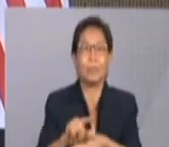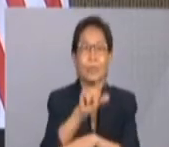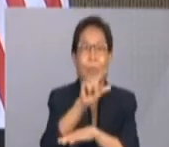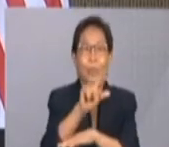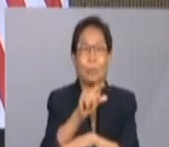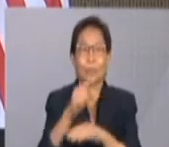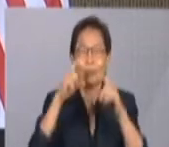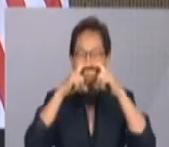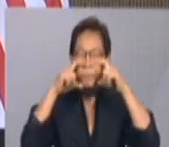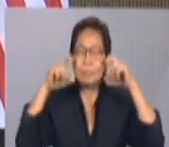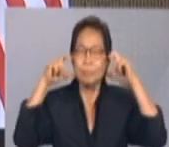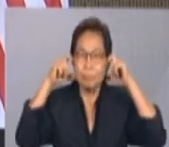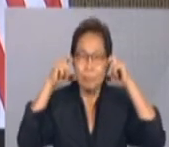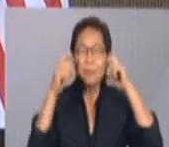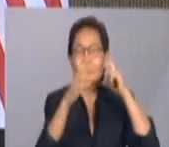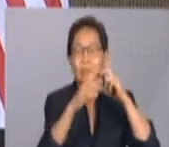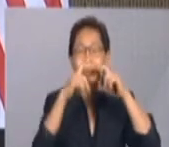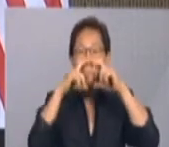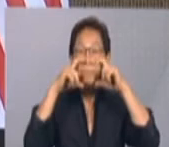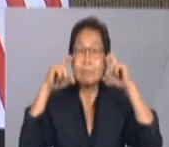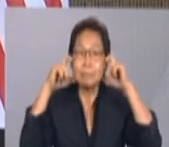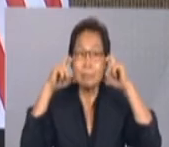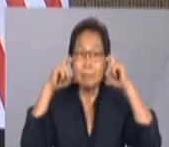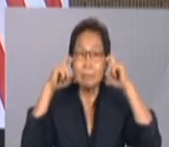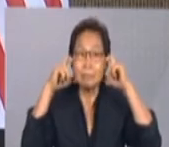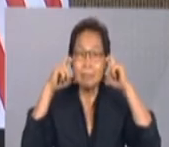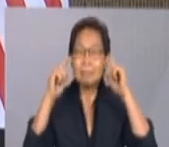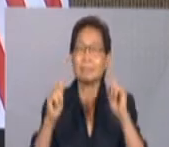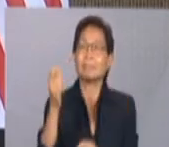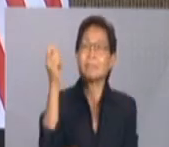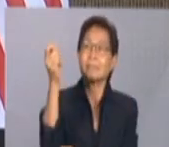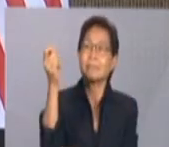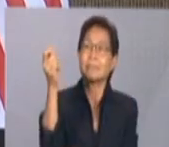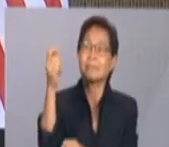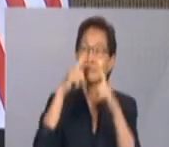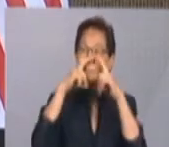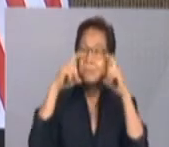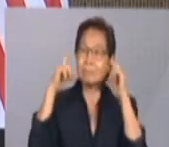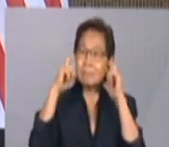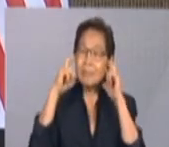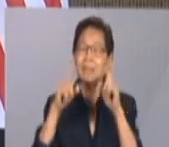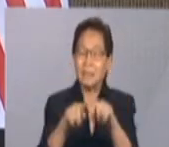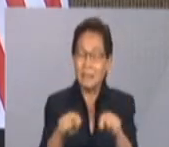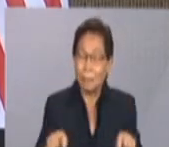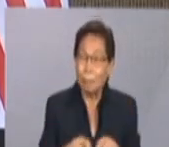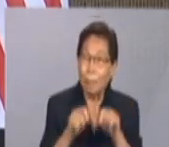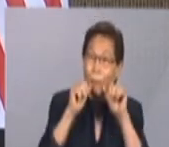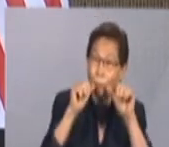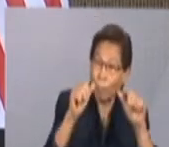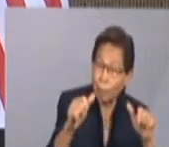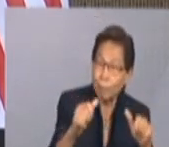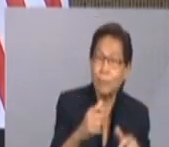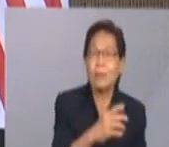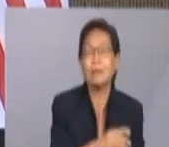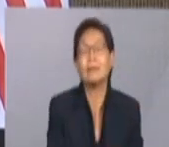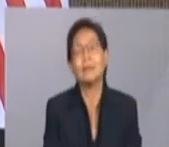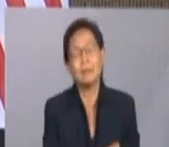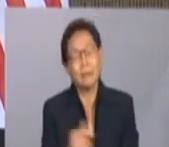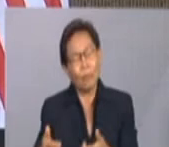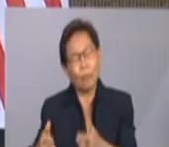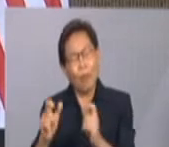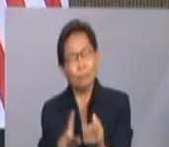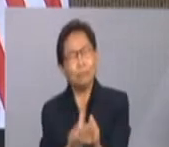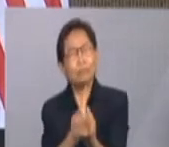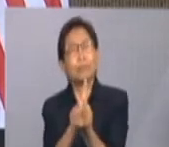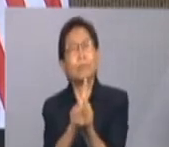penutup hidung dan mulut ataupun face Mask di kawasan awam dan segera